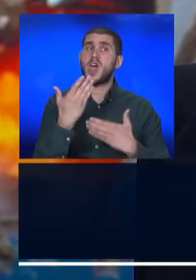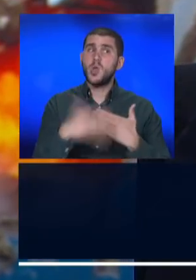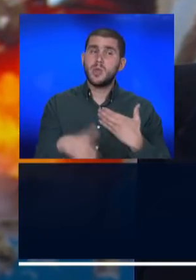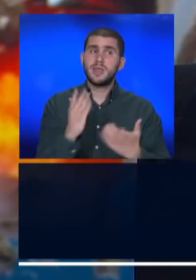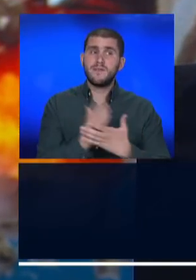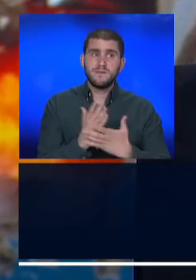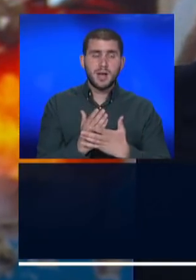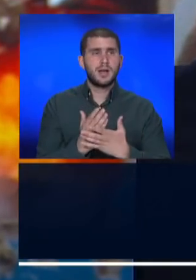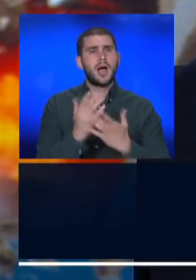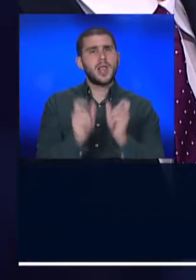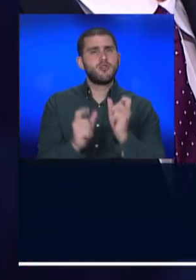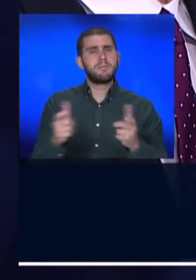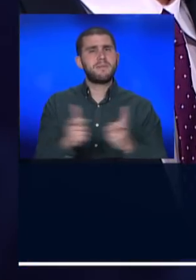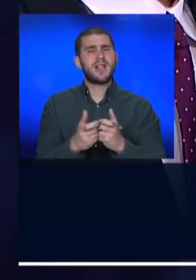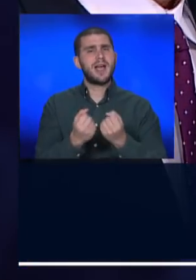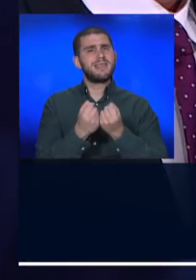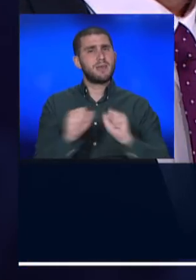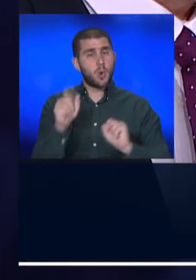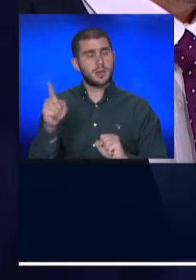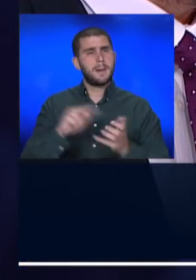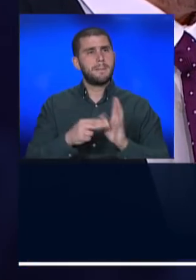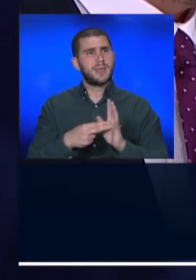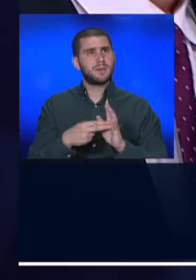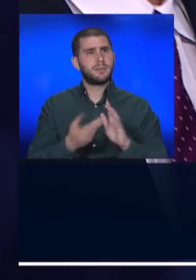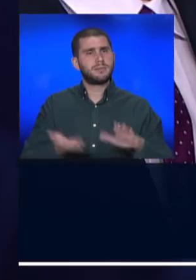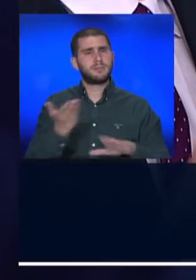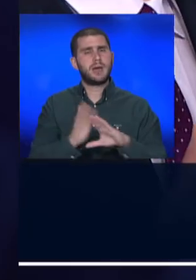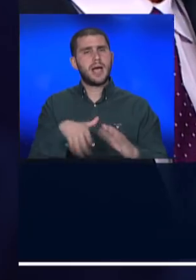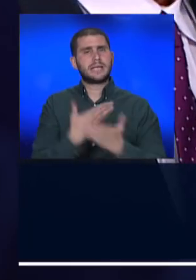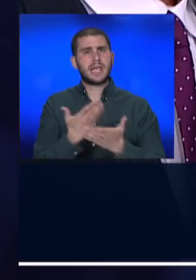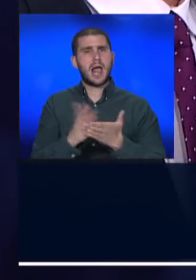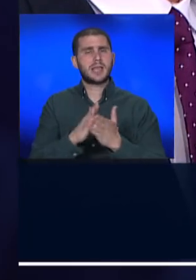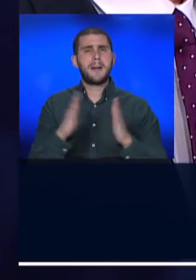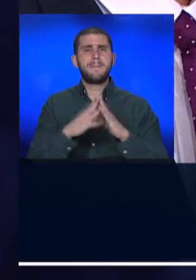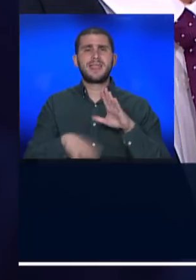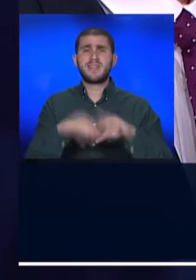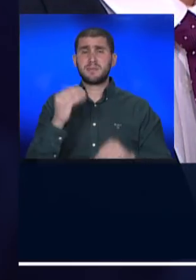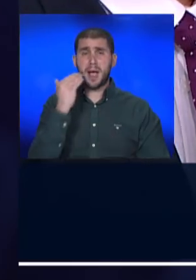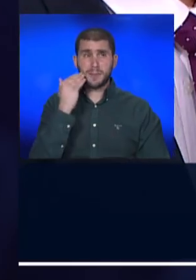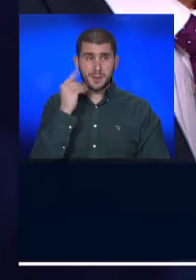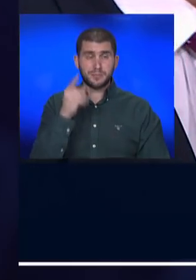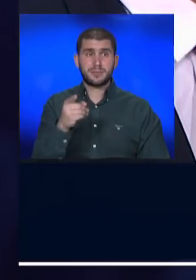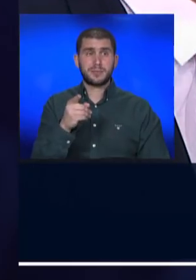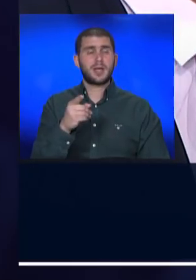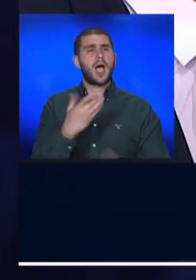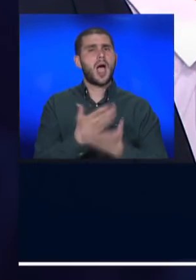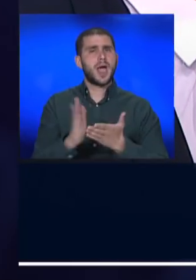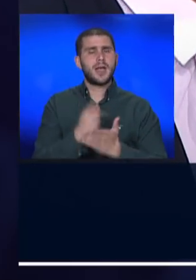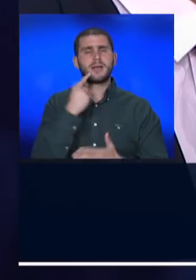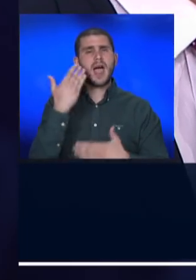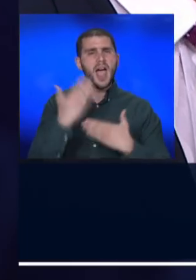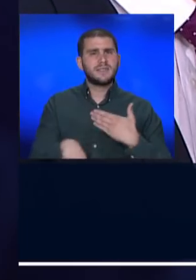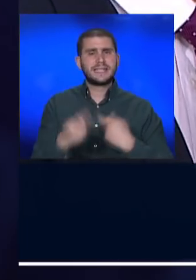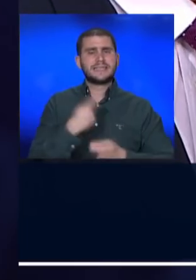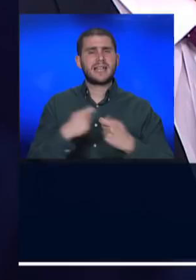במפלגה הדמוקרטית מתכנים להעלות הצעת החלטה בבית הנבחרים האמריקני, שהצעת החלטה שתקרא להפסיק את אותה עסקת נשק של